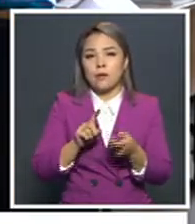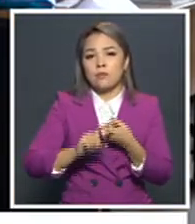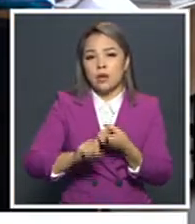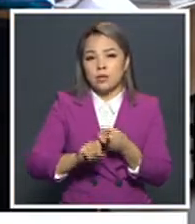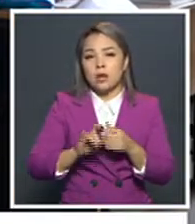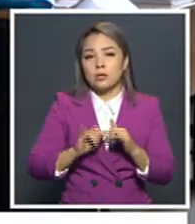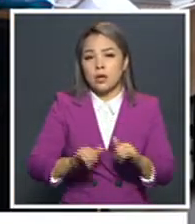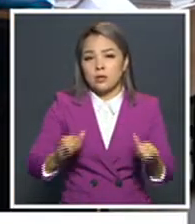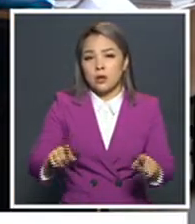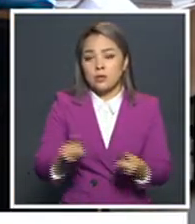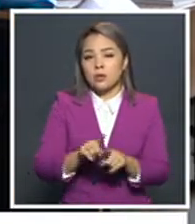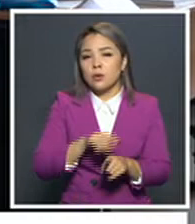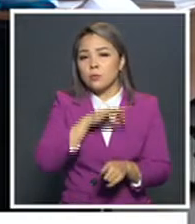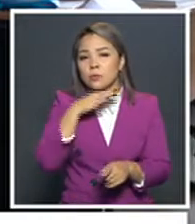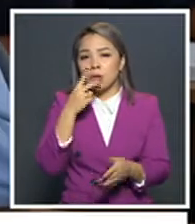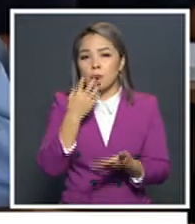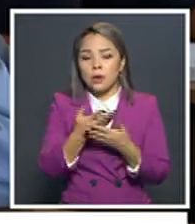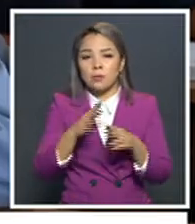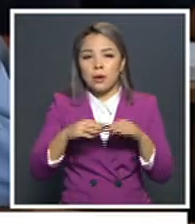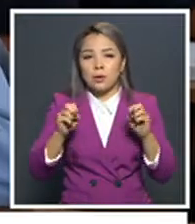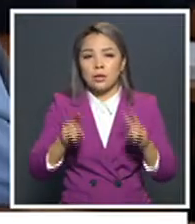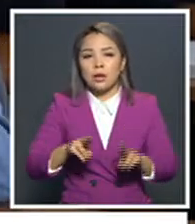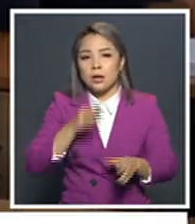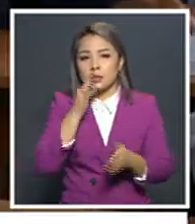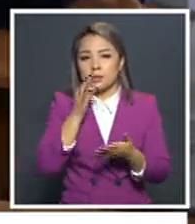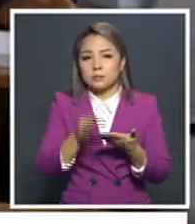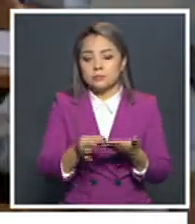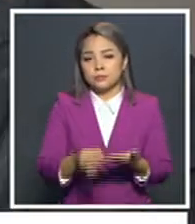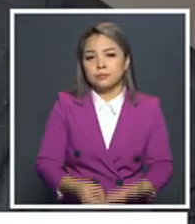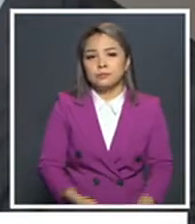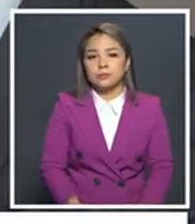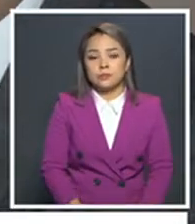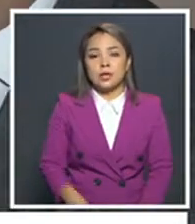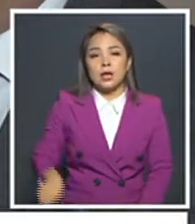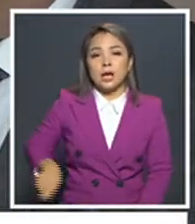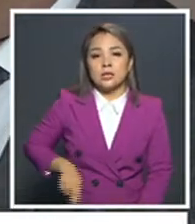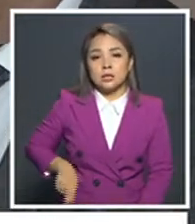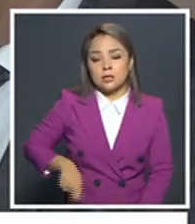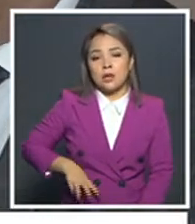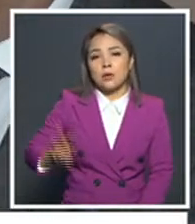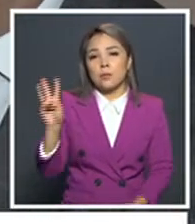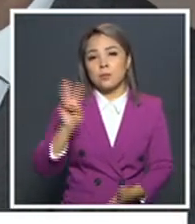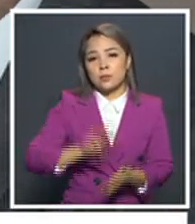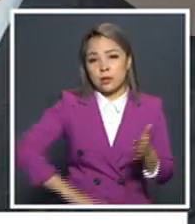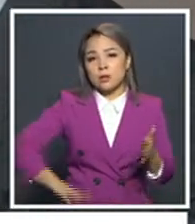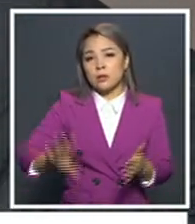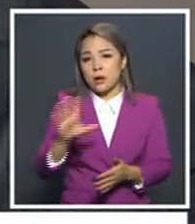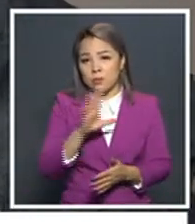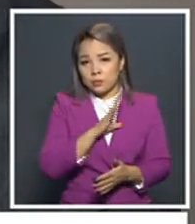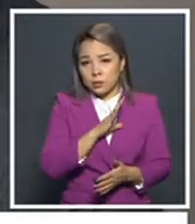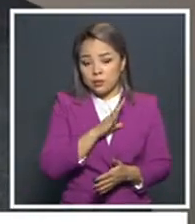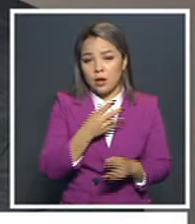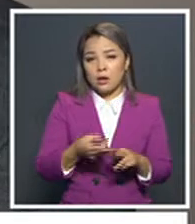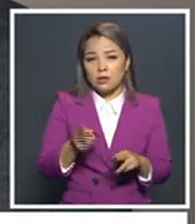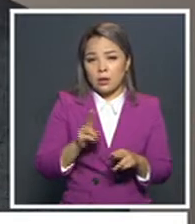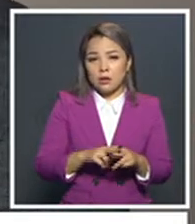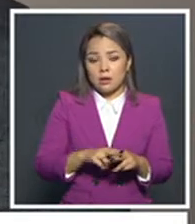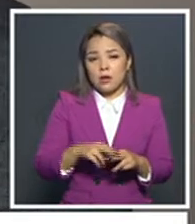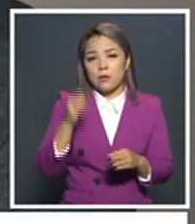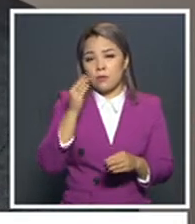тез таралуына әкеп соғады дейді мамандар. Директорларға айыппұл салынды деген